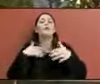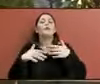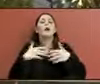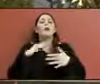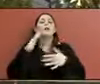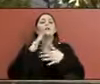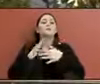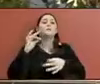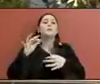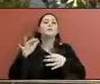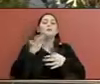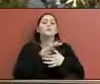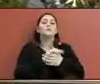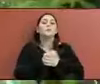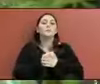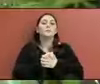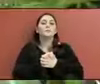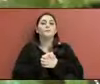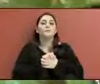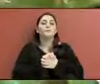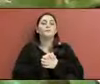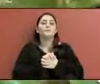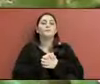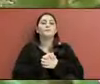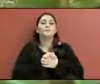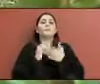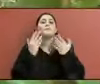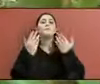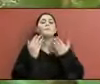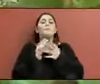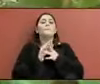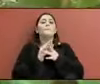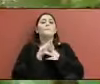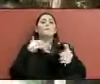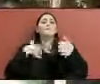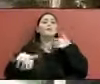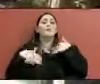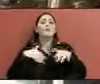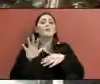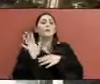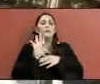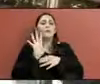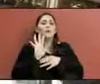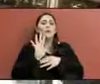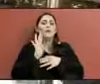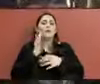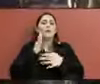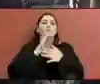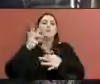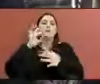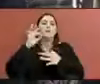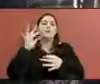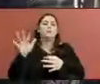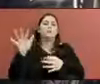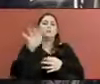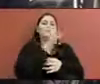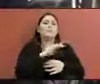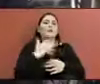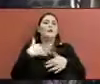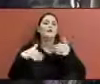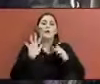bir parantez açmak isterim. Aslında engelli değil vatandaşlarımız.